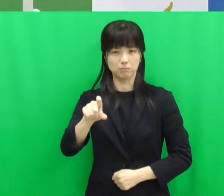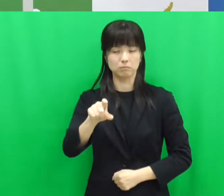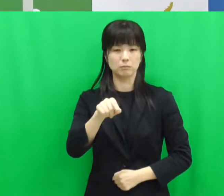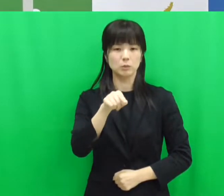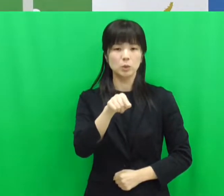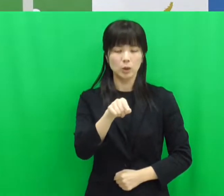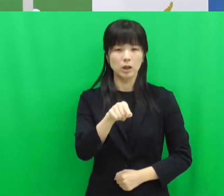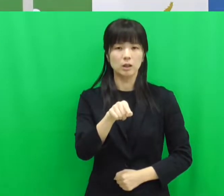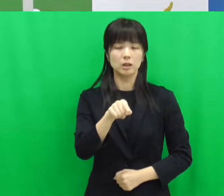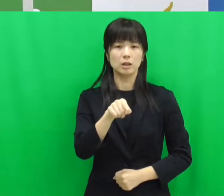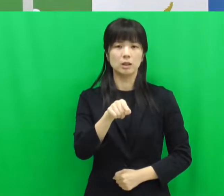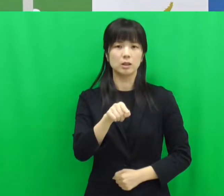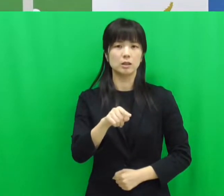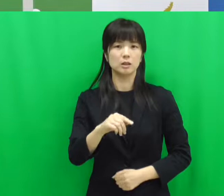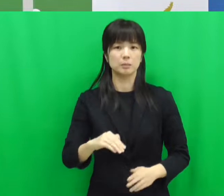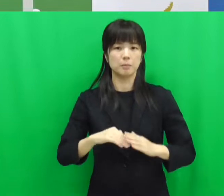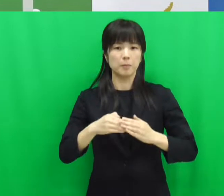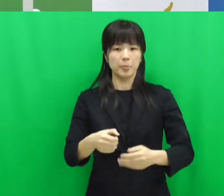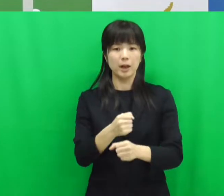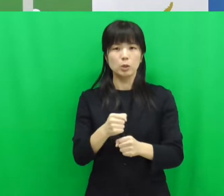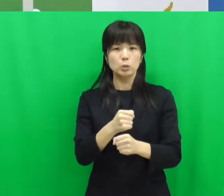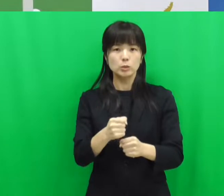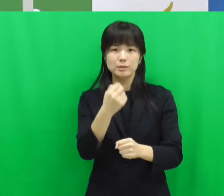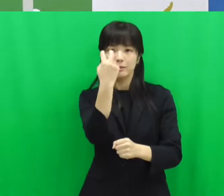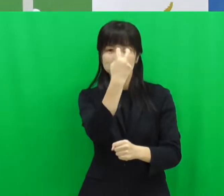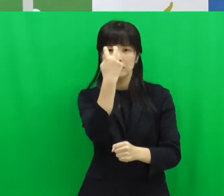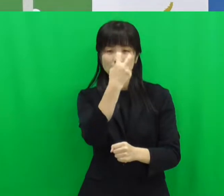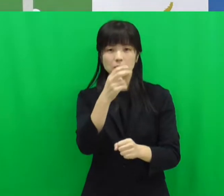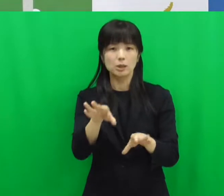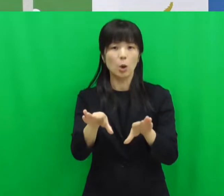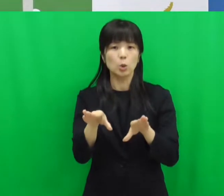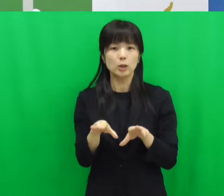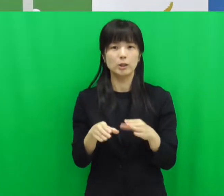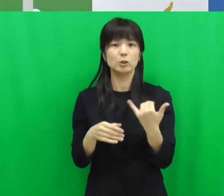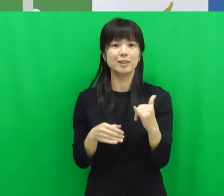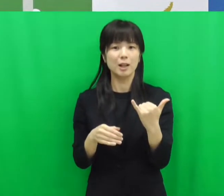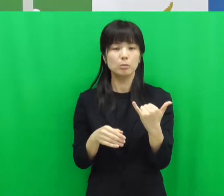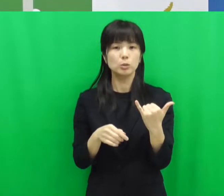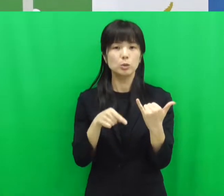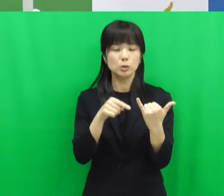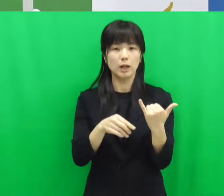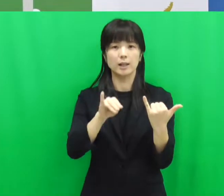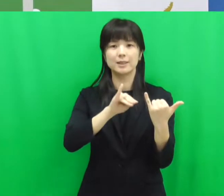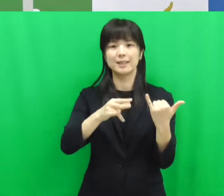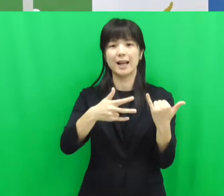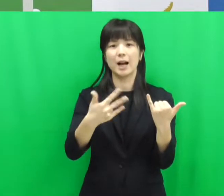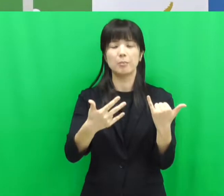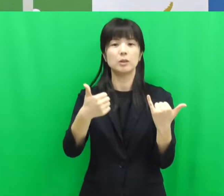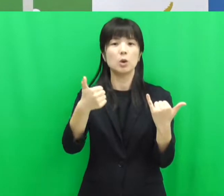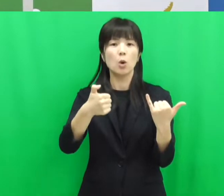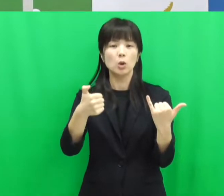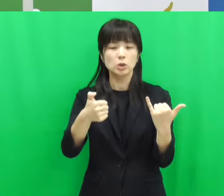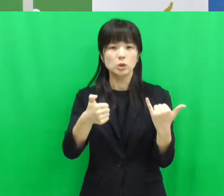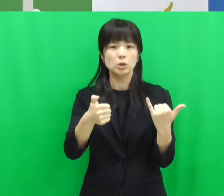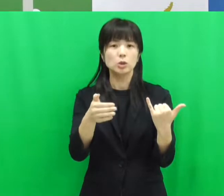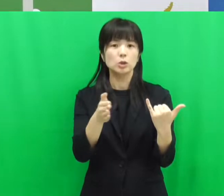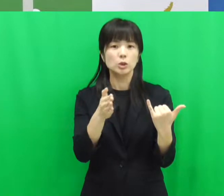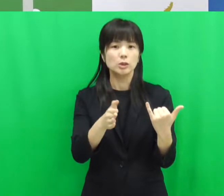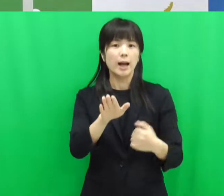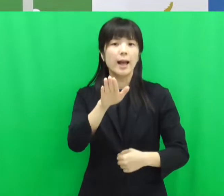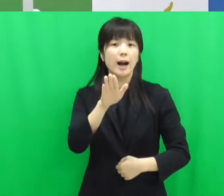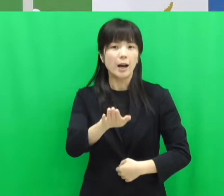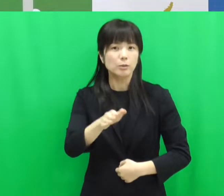用、不妊検査を行うカップルが1850組程度年間あるということから試算